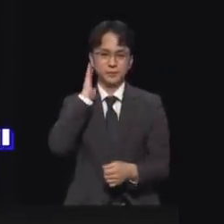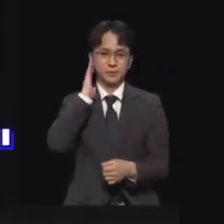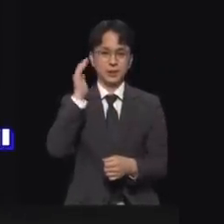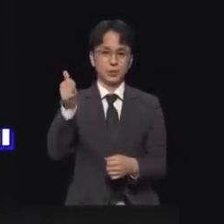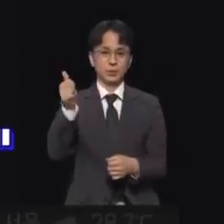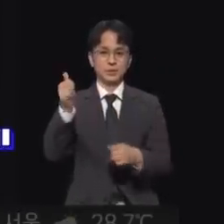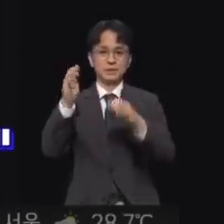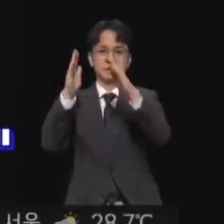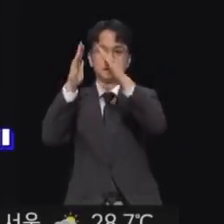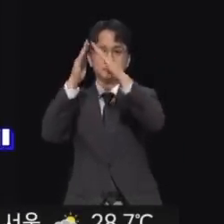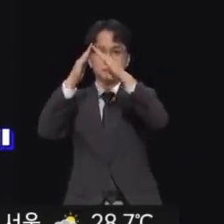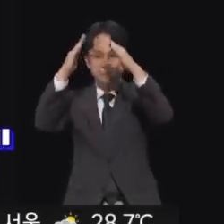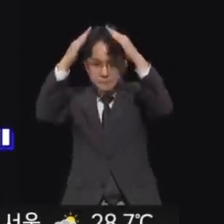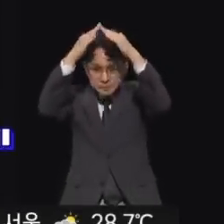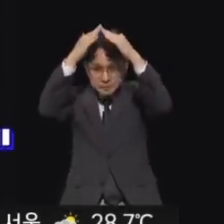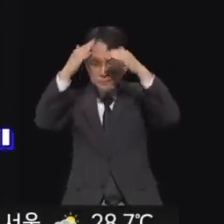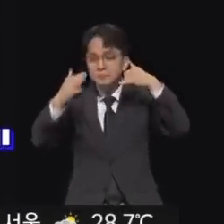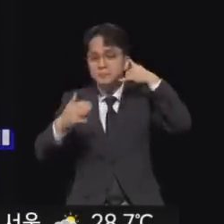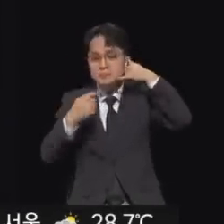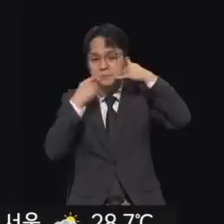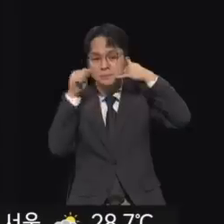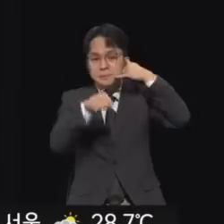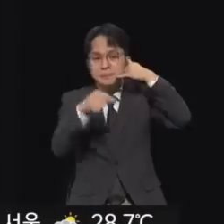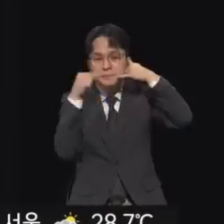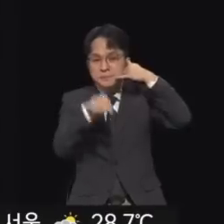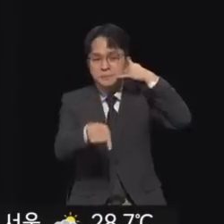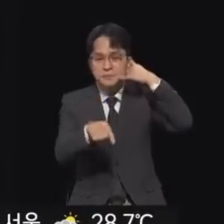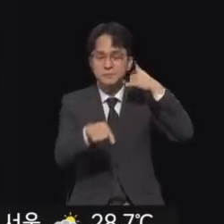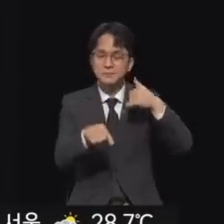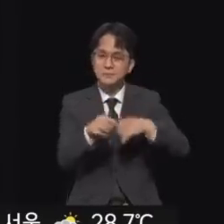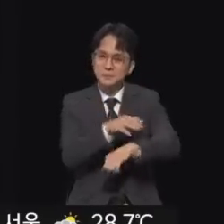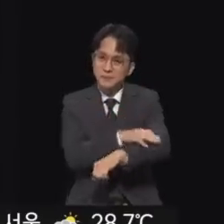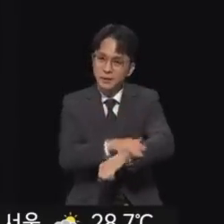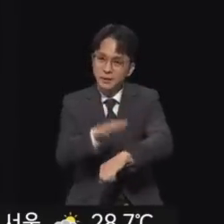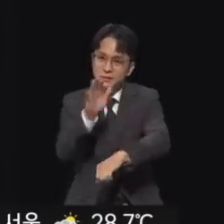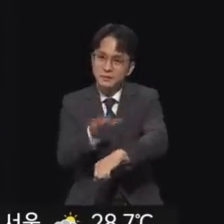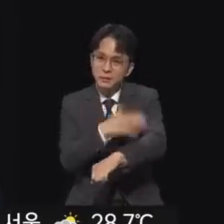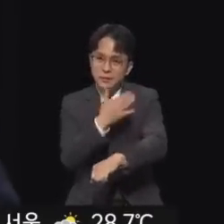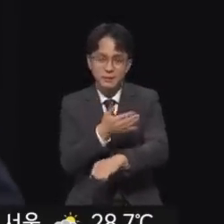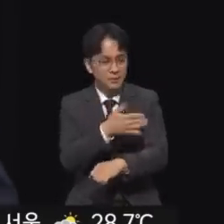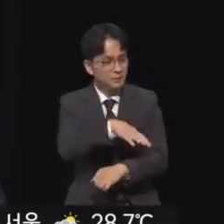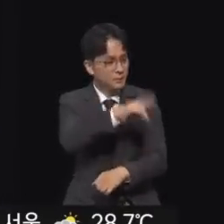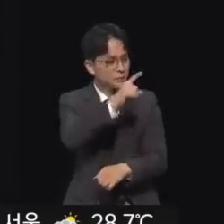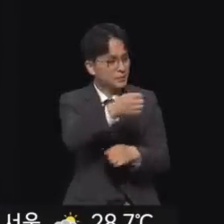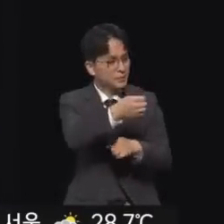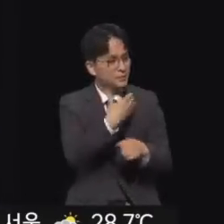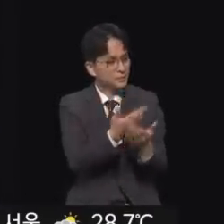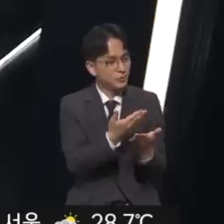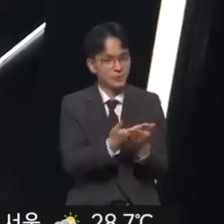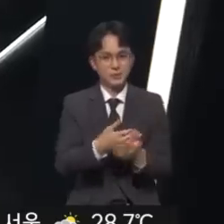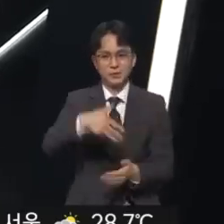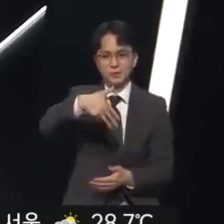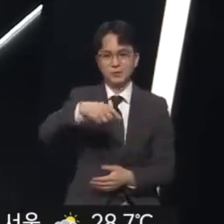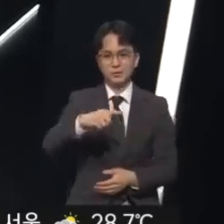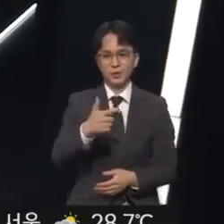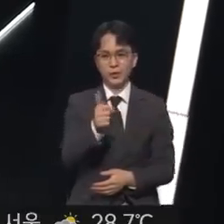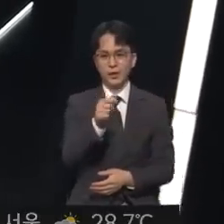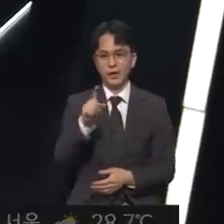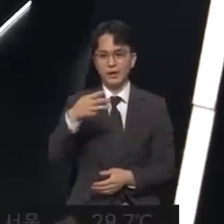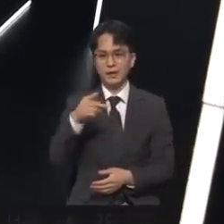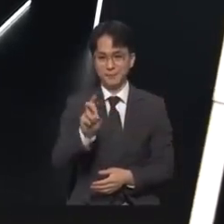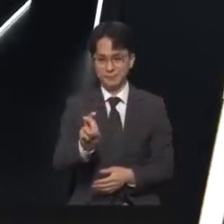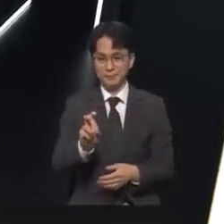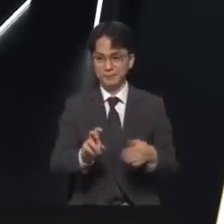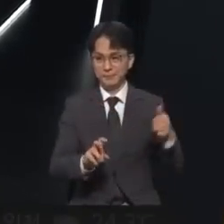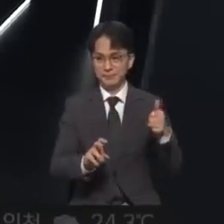자택에서 지영 게 과연 적절히 냐 문제 여야가 다른데요 먼저 천안함 60년 얘기부터 들어볼까요 어머